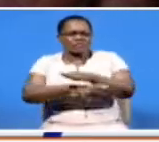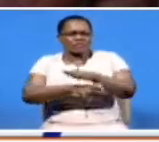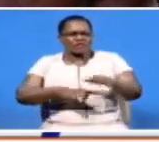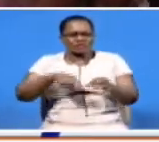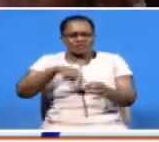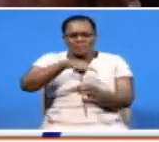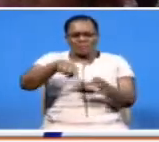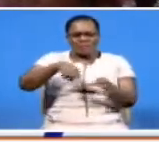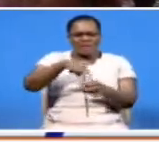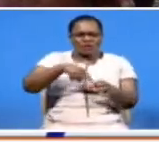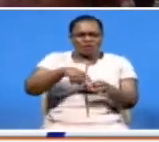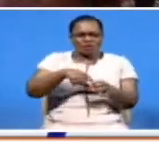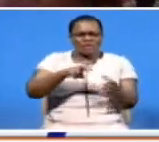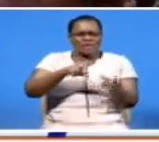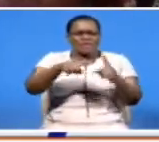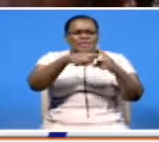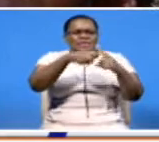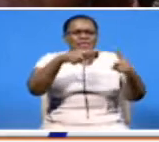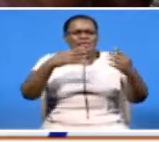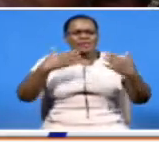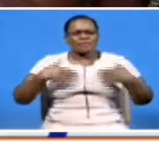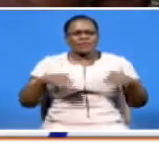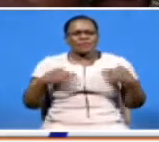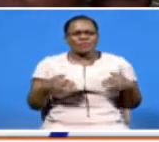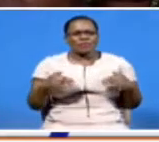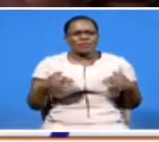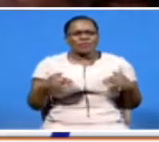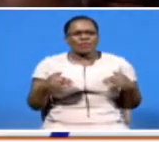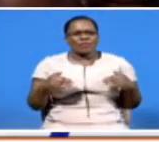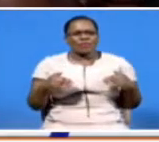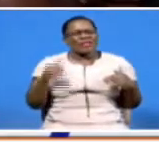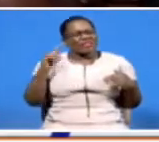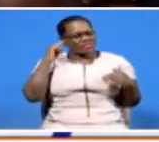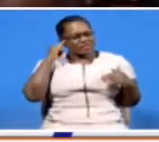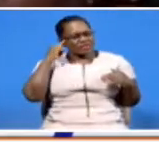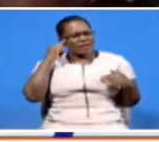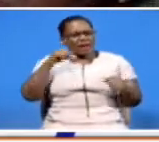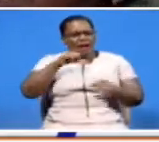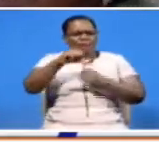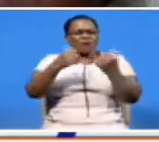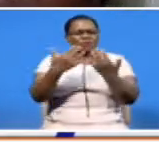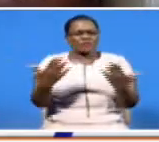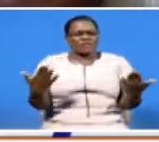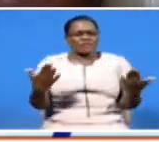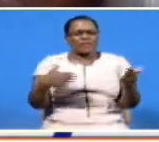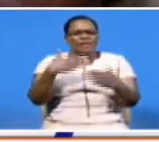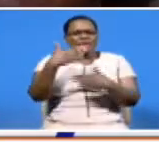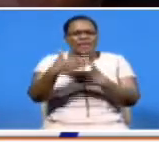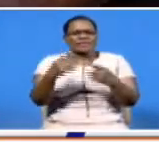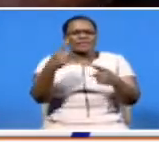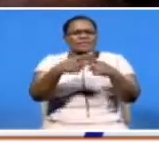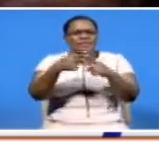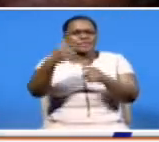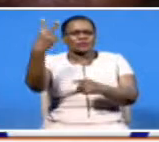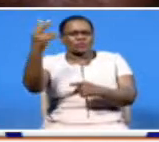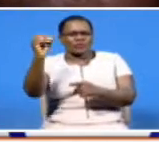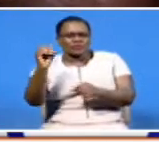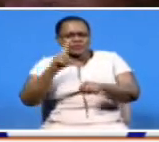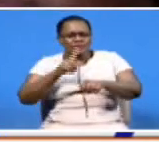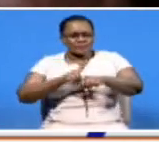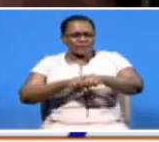minerals and things like that, killing people. Let us think about these things. In the next 20 years,